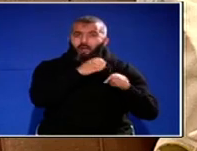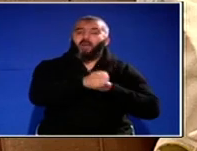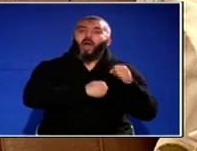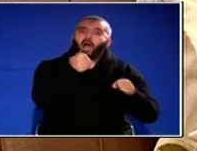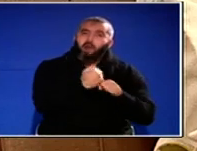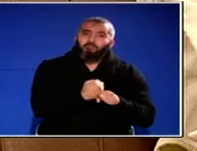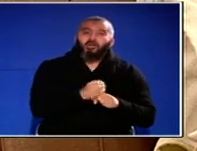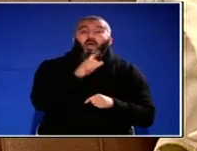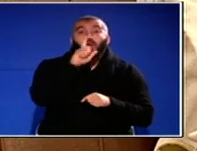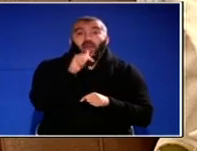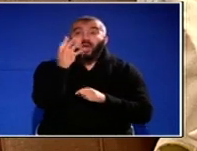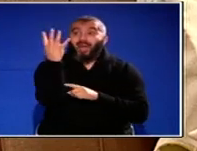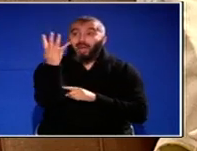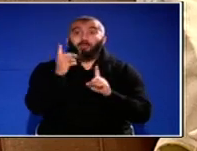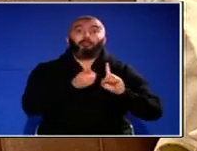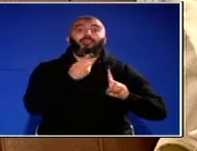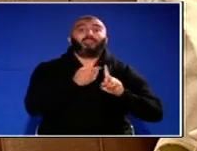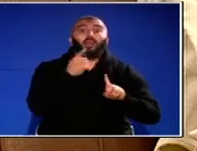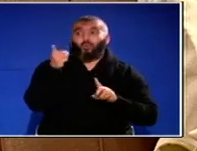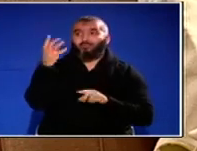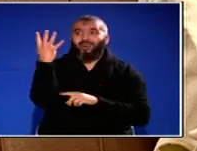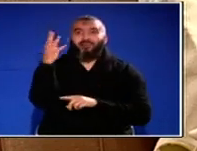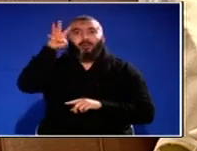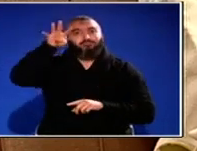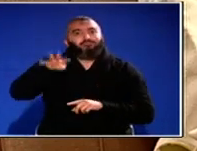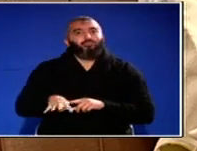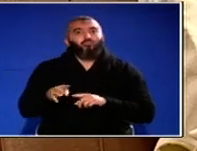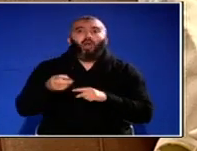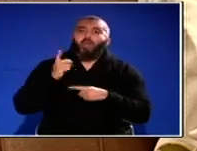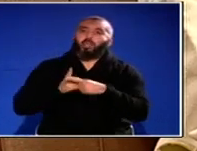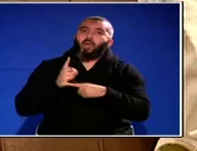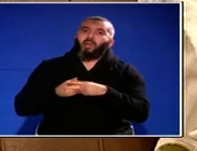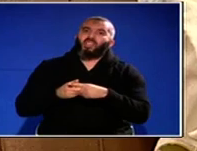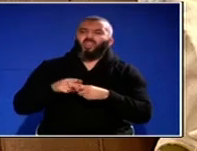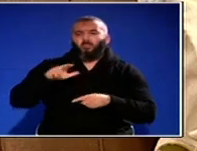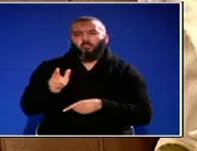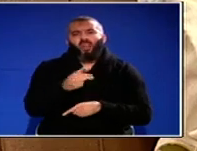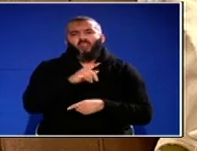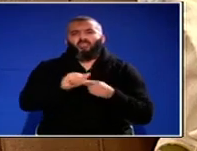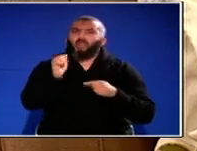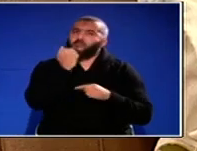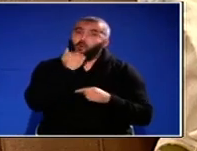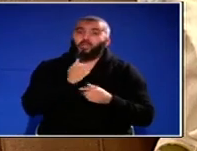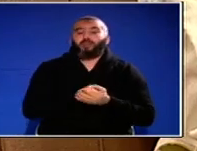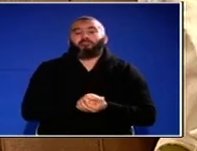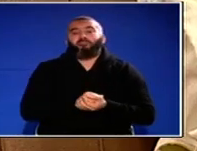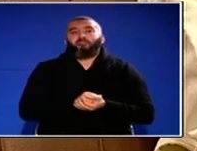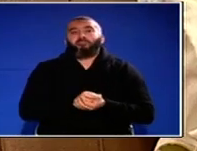فيهن أنفسكم. وما من شك بأن الظلمة ظلمات غدا يوم القيامة.